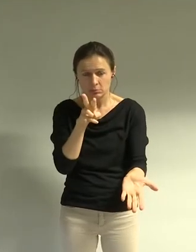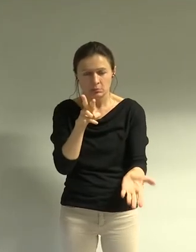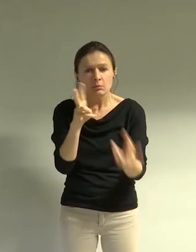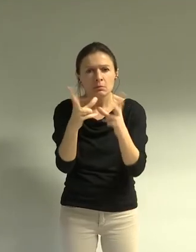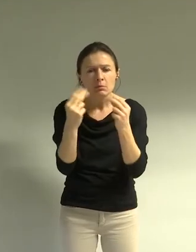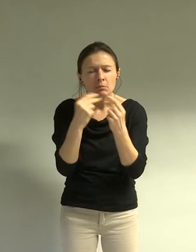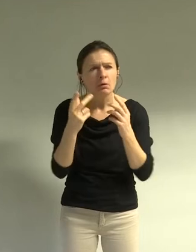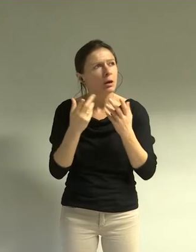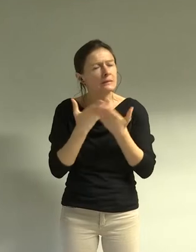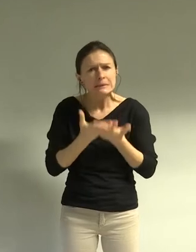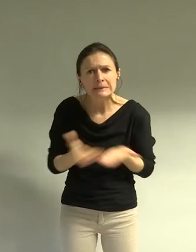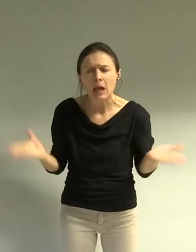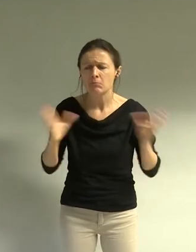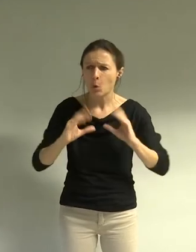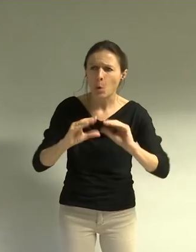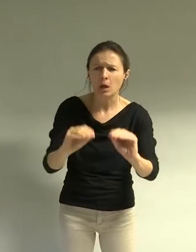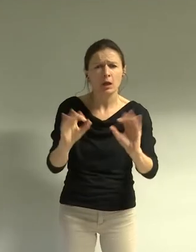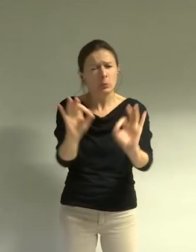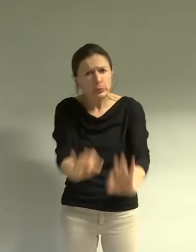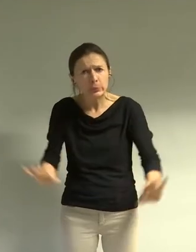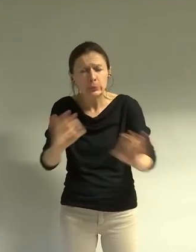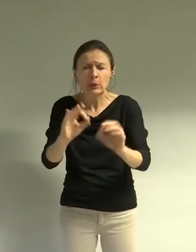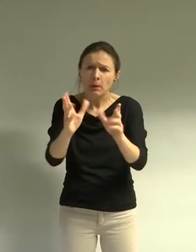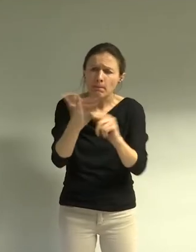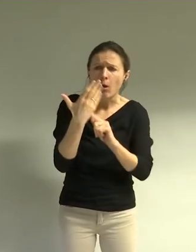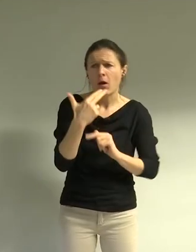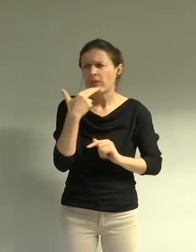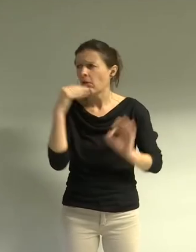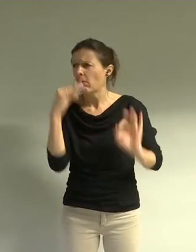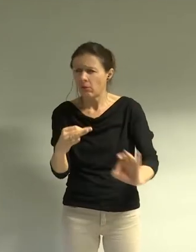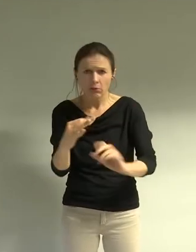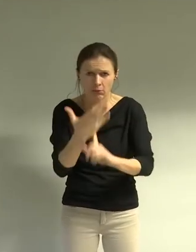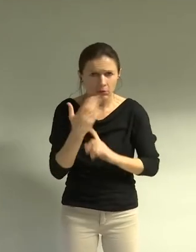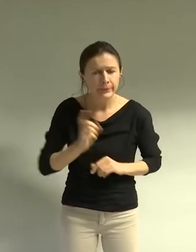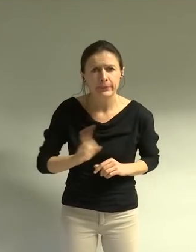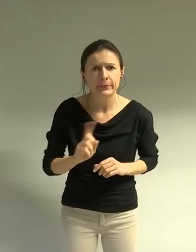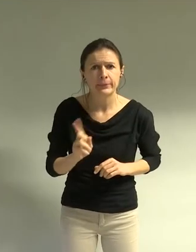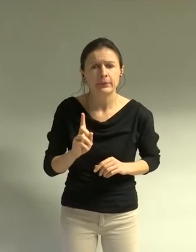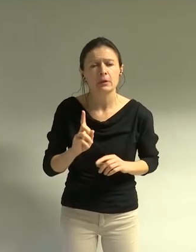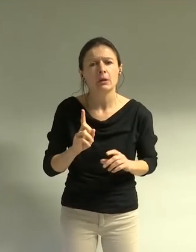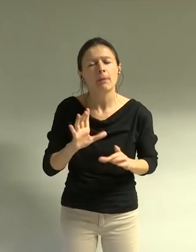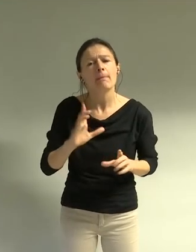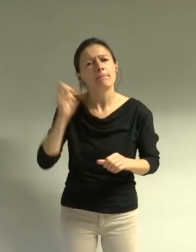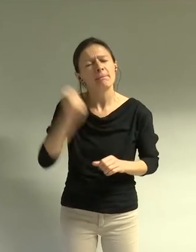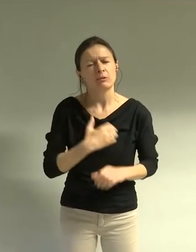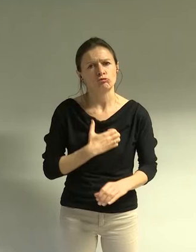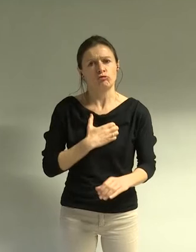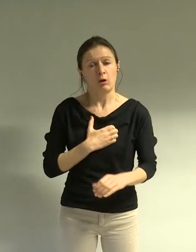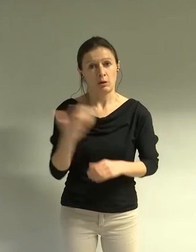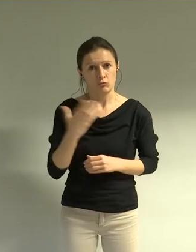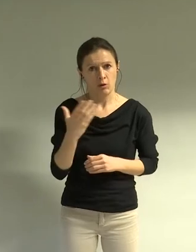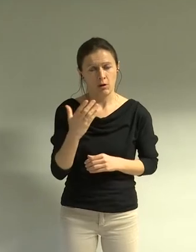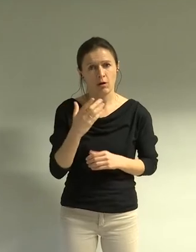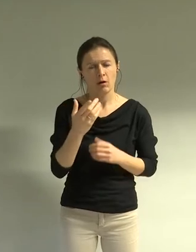est réellement efficace ce qui nous a particulièrement choqué c'est surtout la liste des partenaires